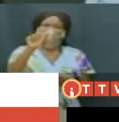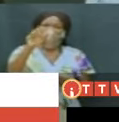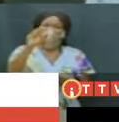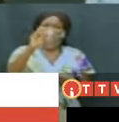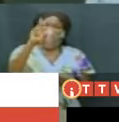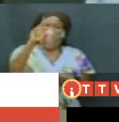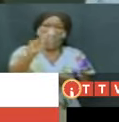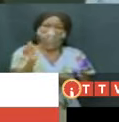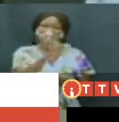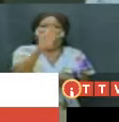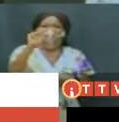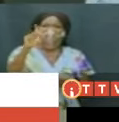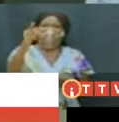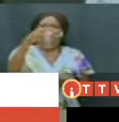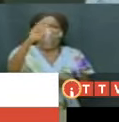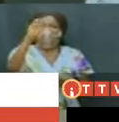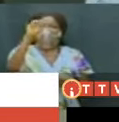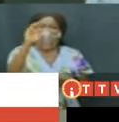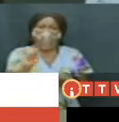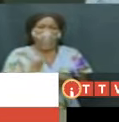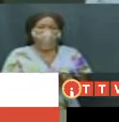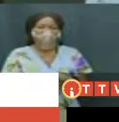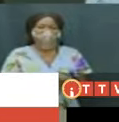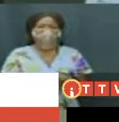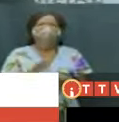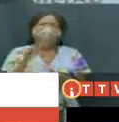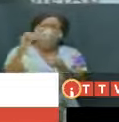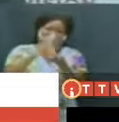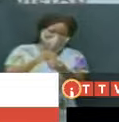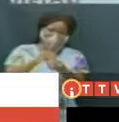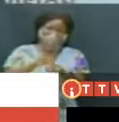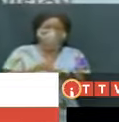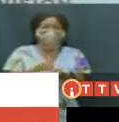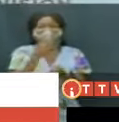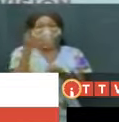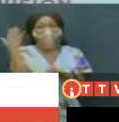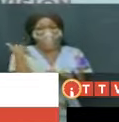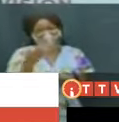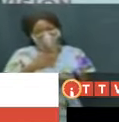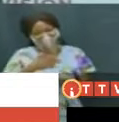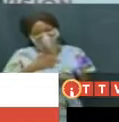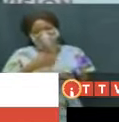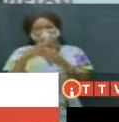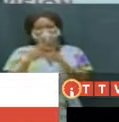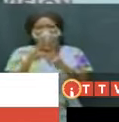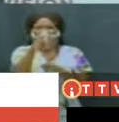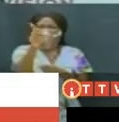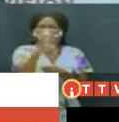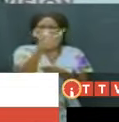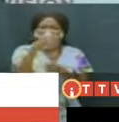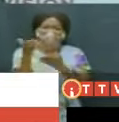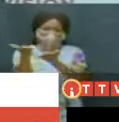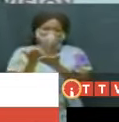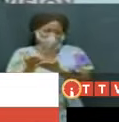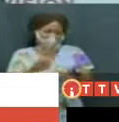komanso kupanda kukalandira katemera ameneyo mukamapanga chiganizo choti ine sindikalandira